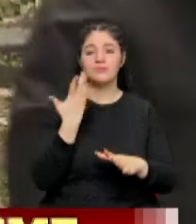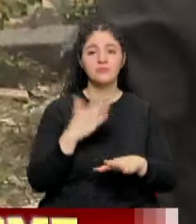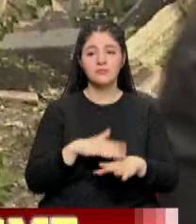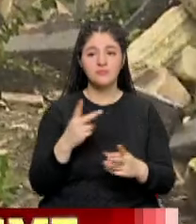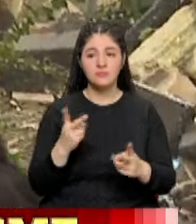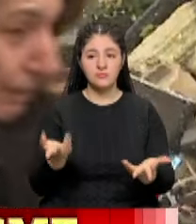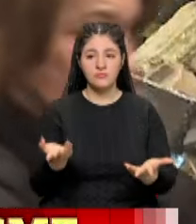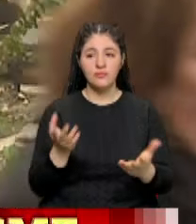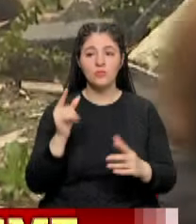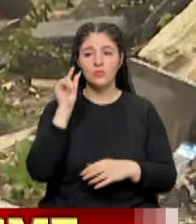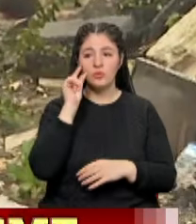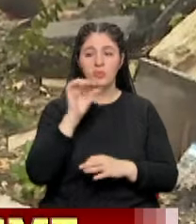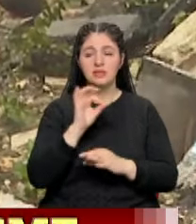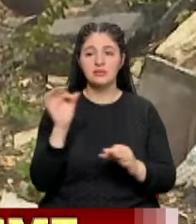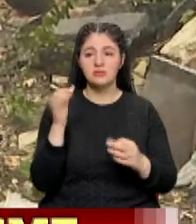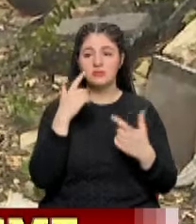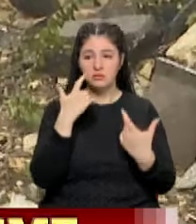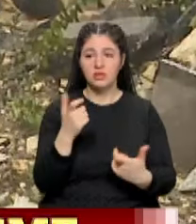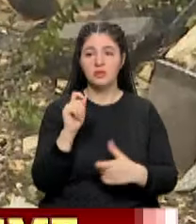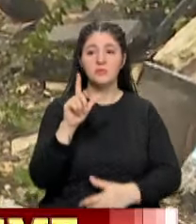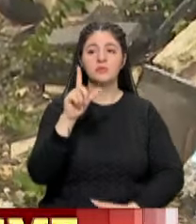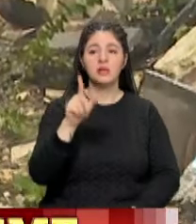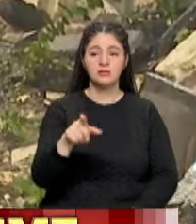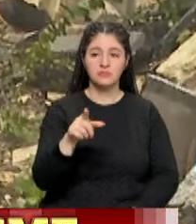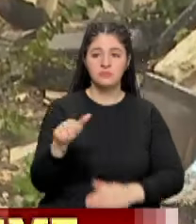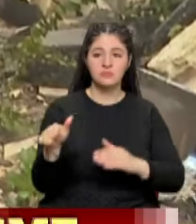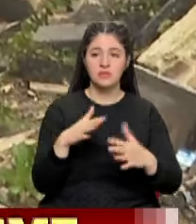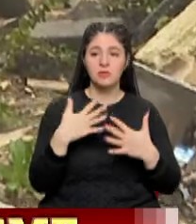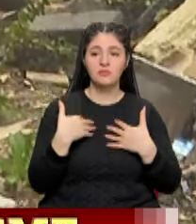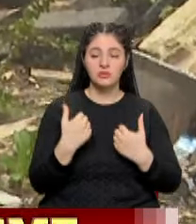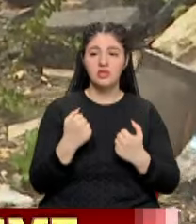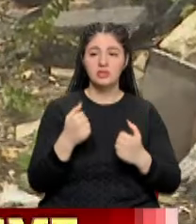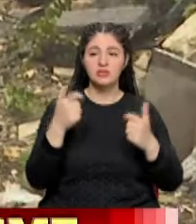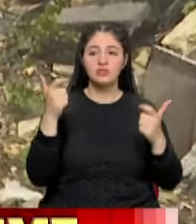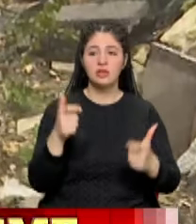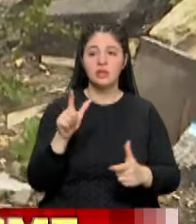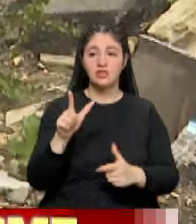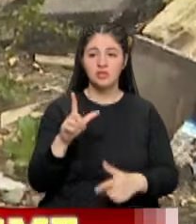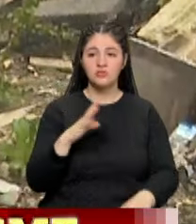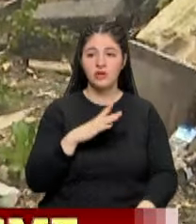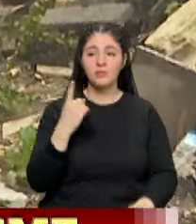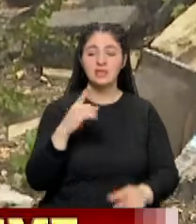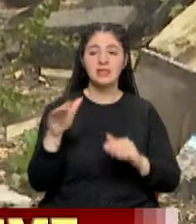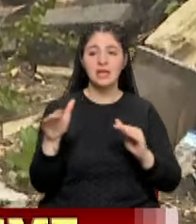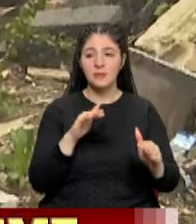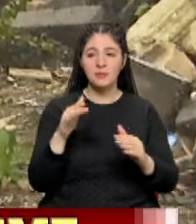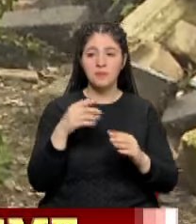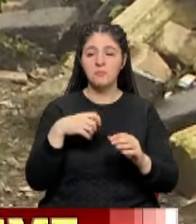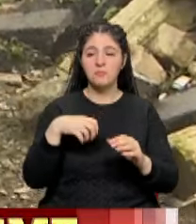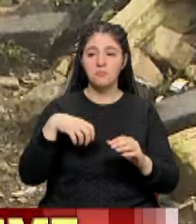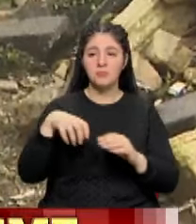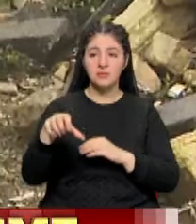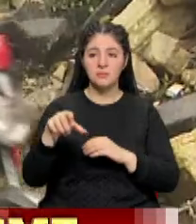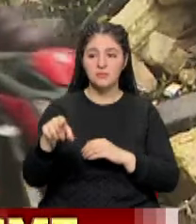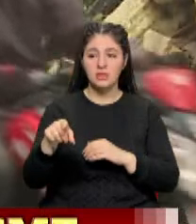yapabiliriz? Kuşkusuz önlem almamız gerekiyor. Deprem dirençli şehirlere ihtiyacımız var. Bir deprem bilimciyi